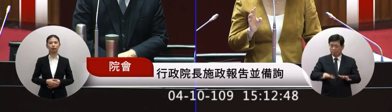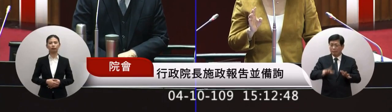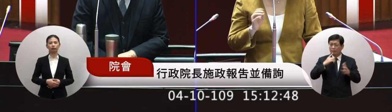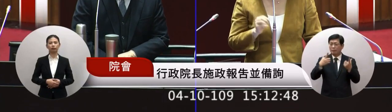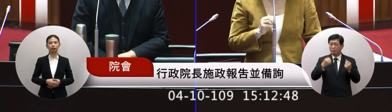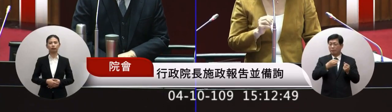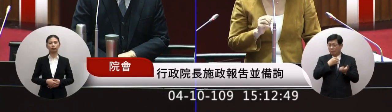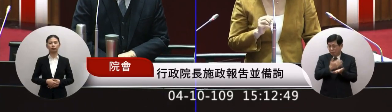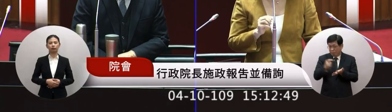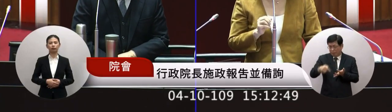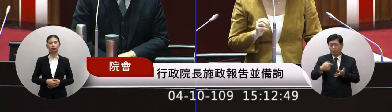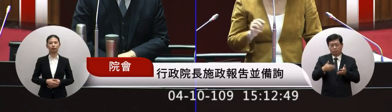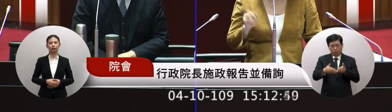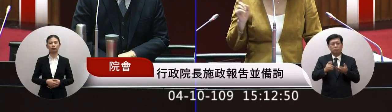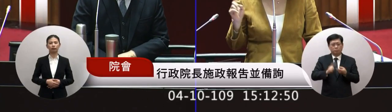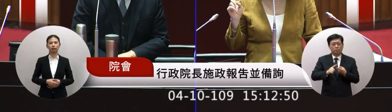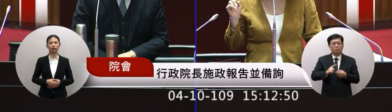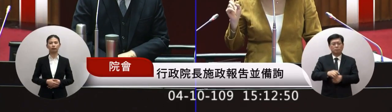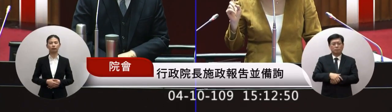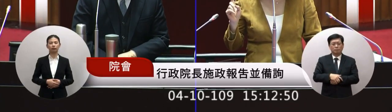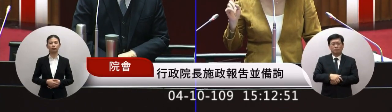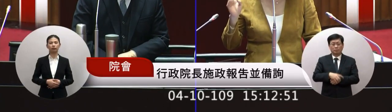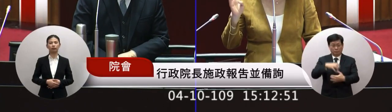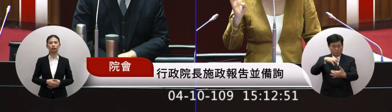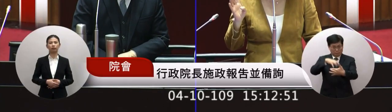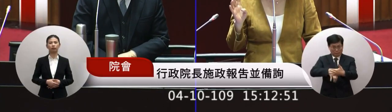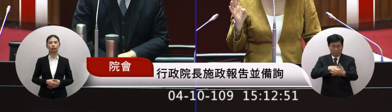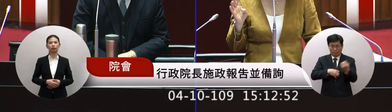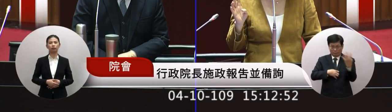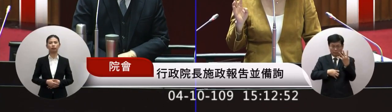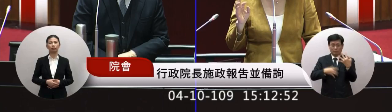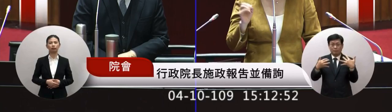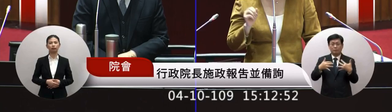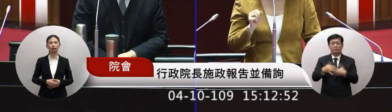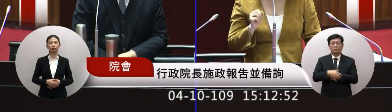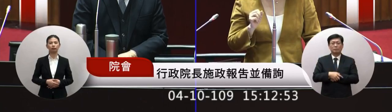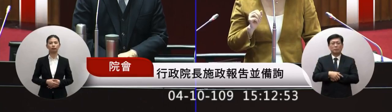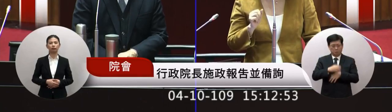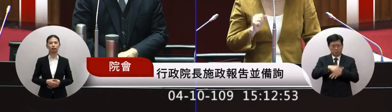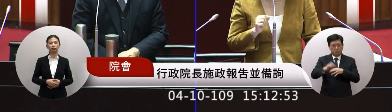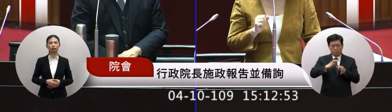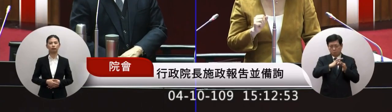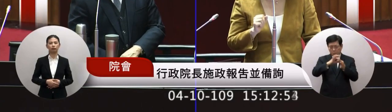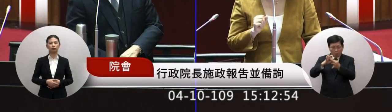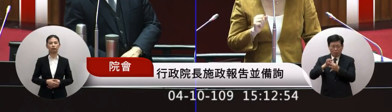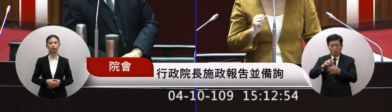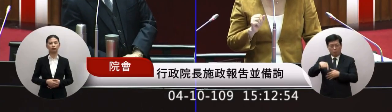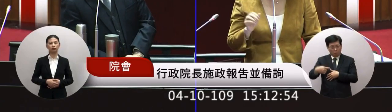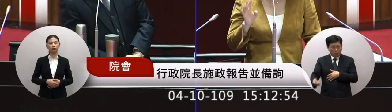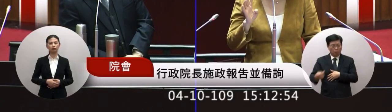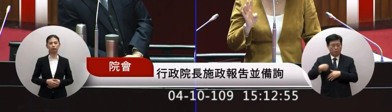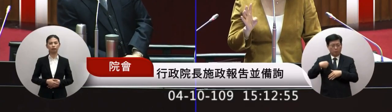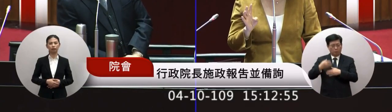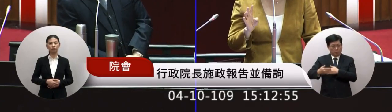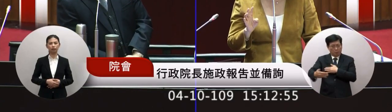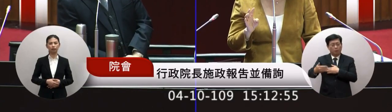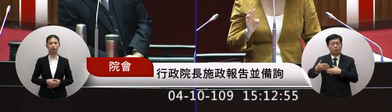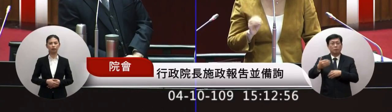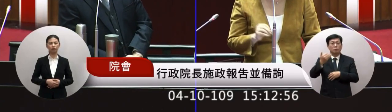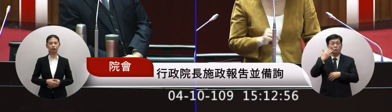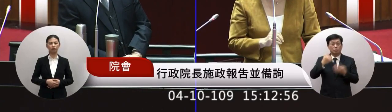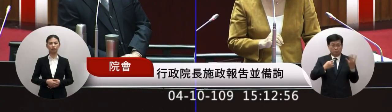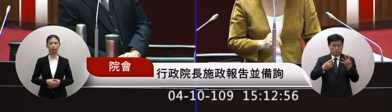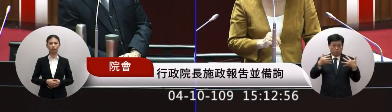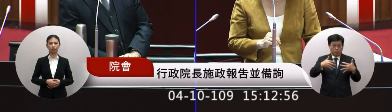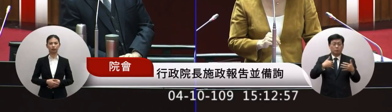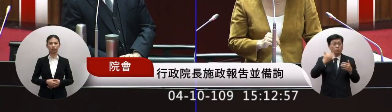纾困呢其实非常重要。那这个里面的4个问题呢，其实会牵涉到后面的布局。所以这个4个问题呢，